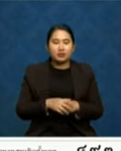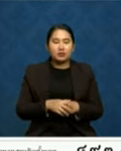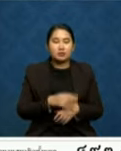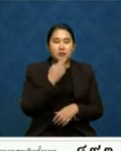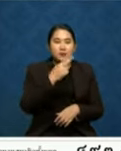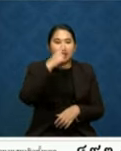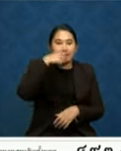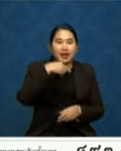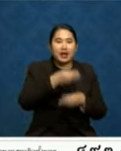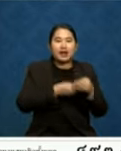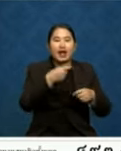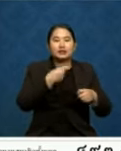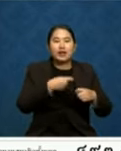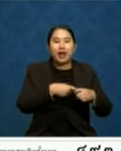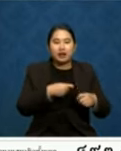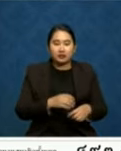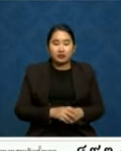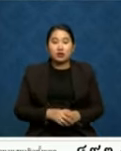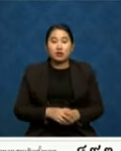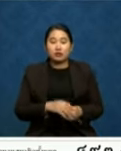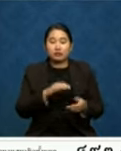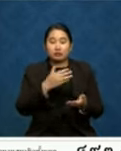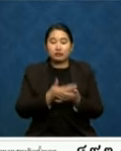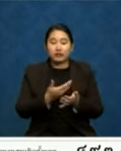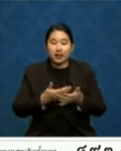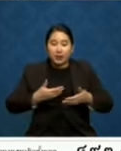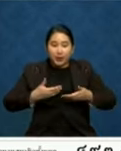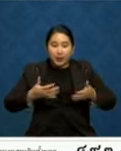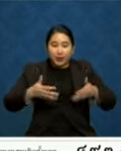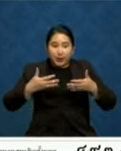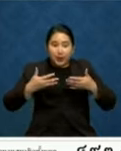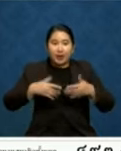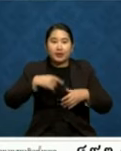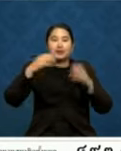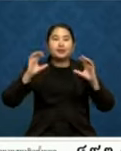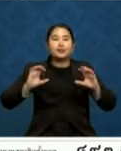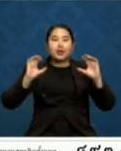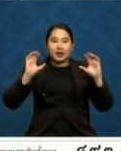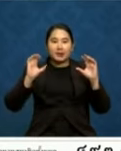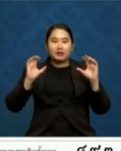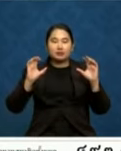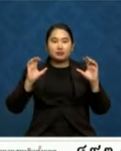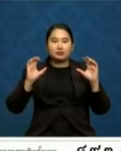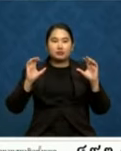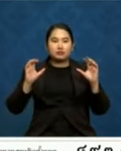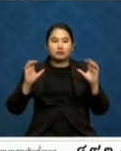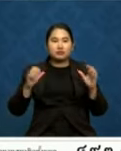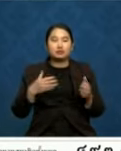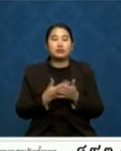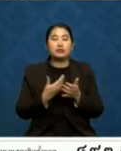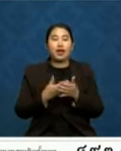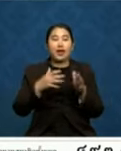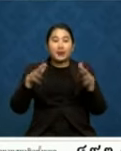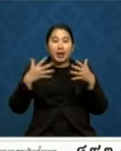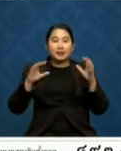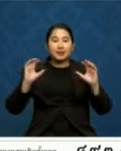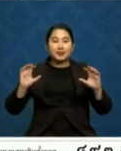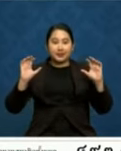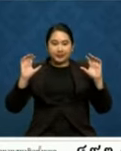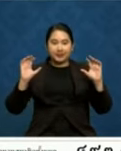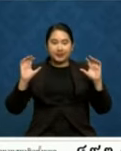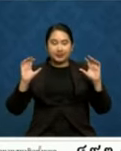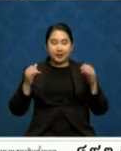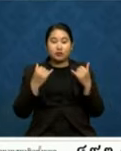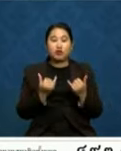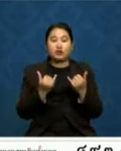ยขายไม่ออกเพราะนั้นเนี่ยยอดนำส่งรายได้เนี่ยนะครับหรือกำไรของโรงงานยาสูบเนี่ยที่เกิดขึ้นจากสมัยก่อนเนี่ยนะครับจนมาถึง